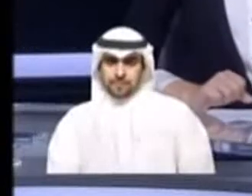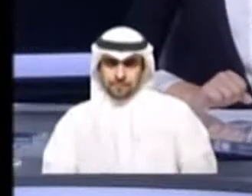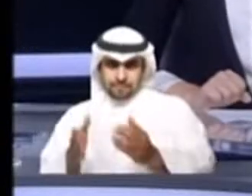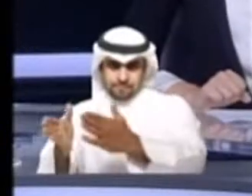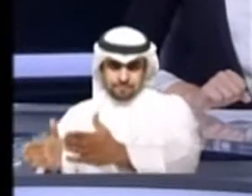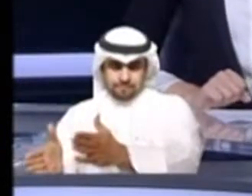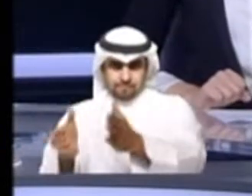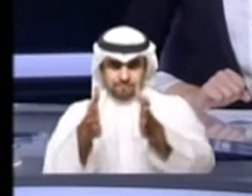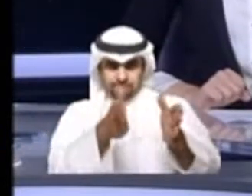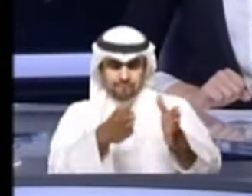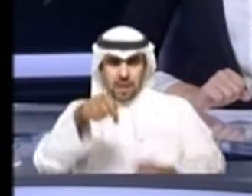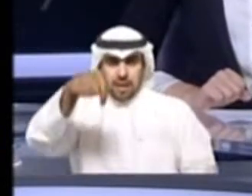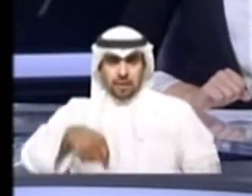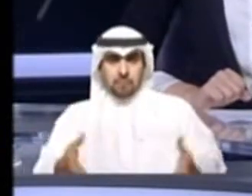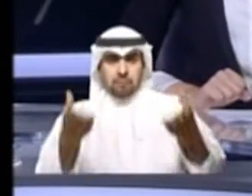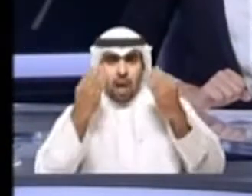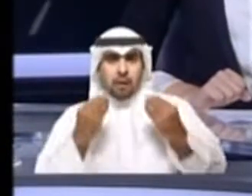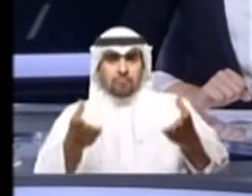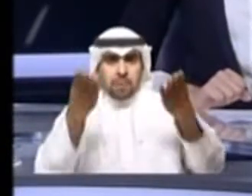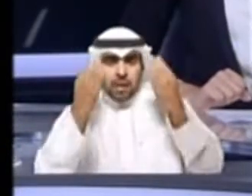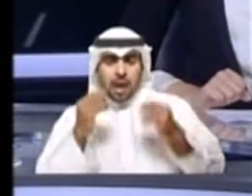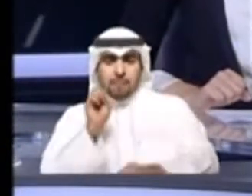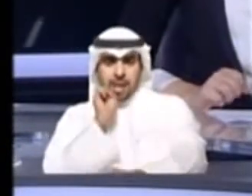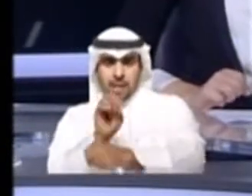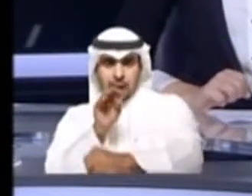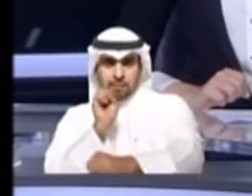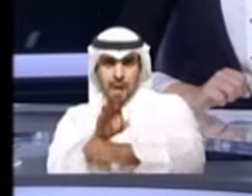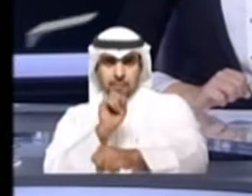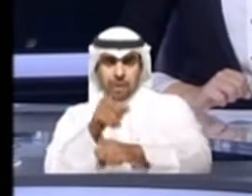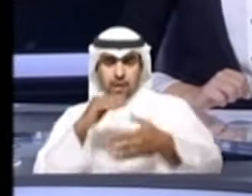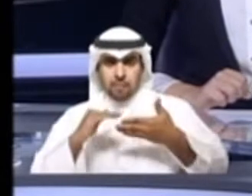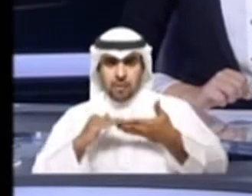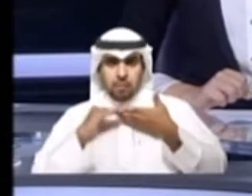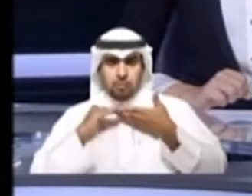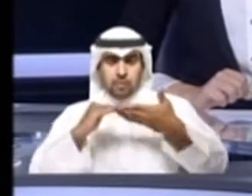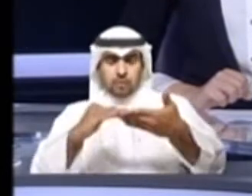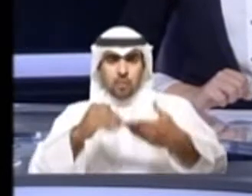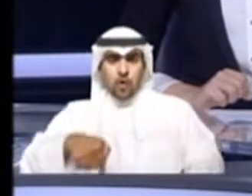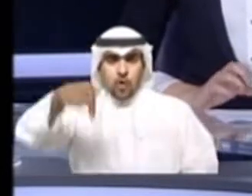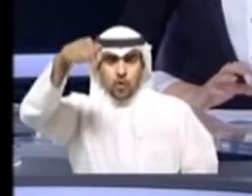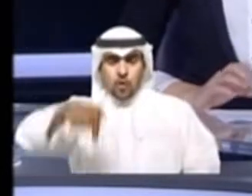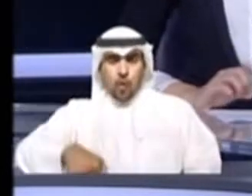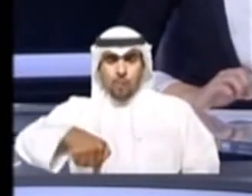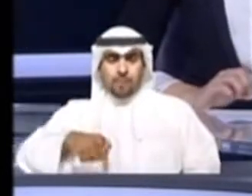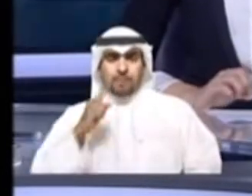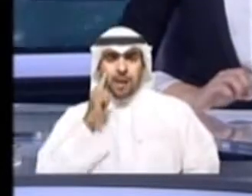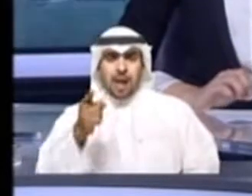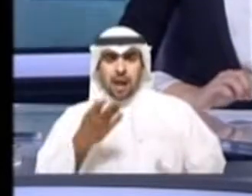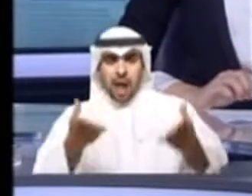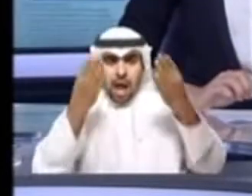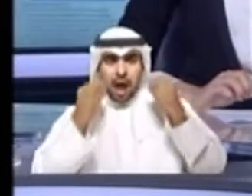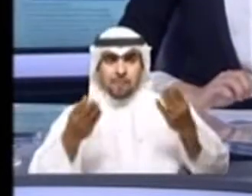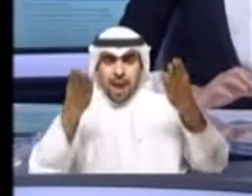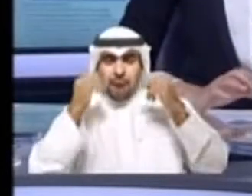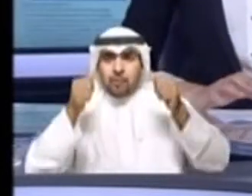الملصق العلمي هو نشاط بحثي يسهم في نشر المعرفة. يوم الملصق العلمي أصبح نشاطا سنويا تحرص جامعة الكويت